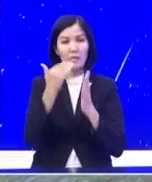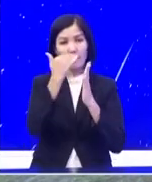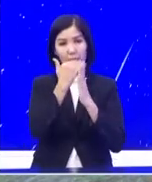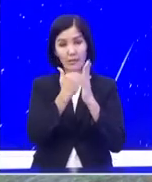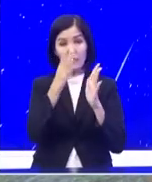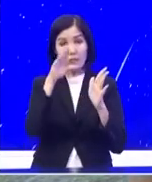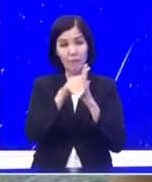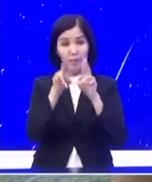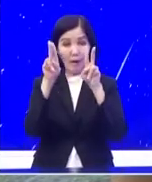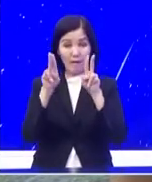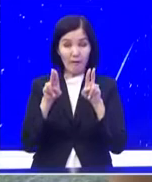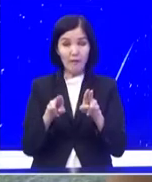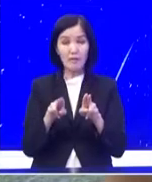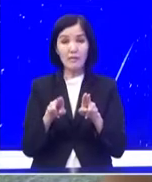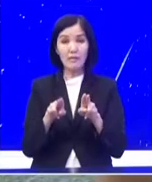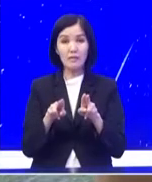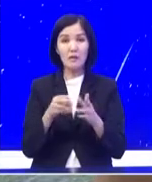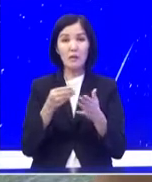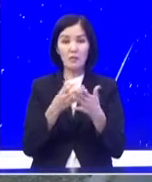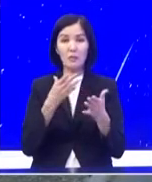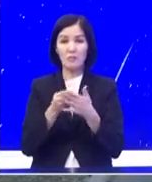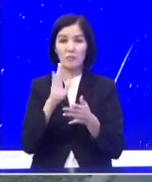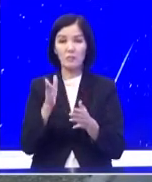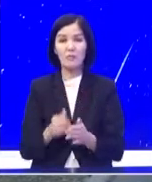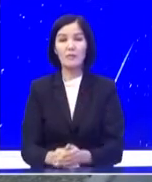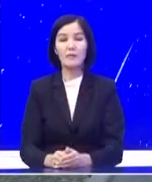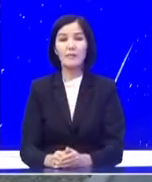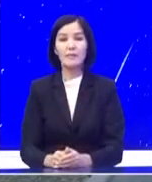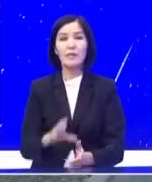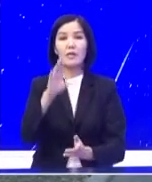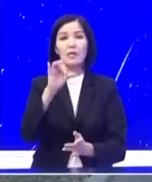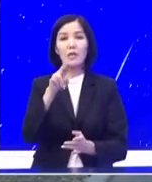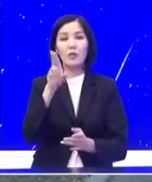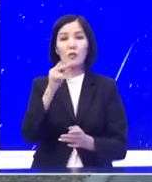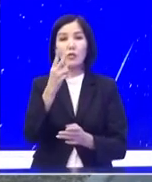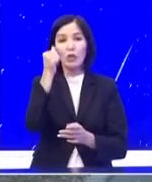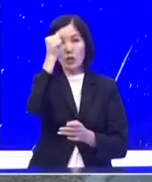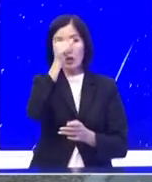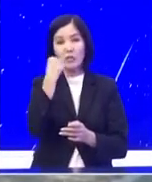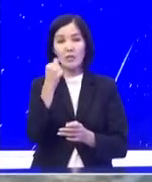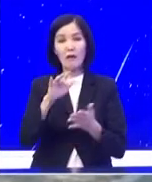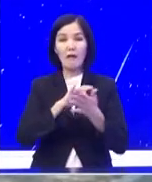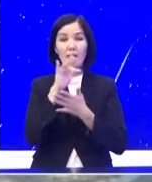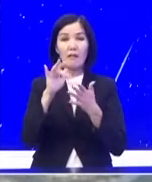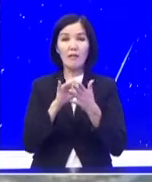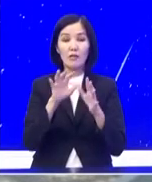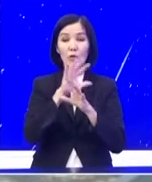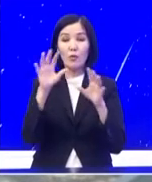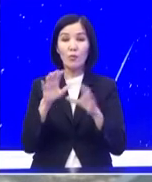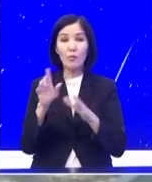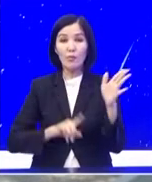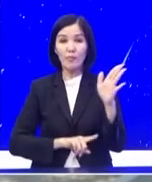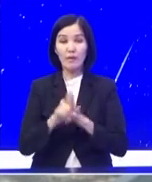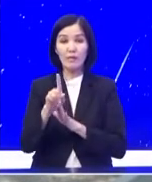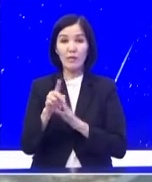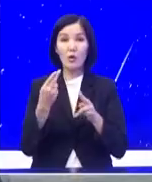ережеге қоспайынша осындай жағдай бола береді. Сандуғаш Дүйсенова 2 жылдан бері қалалық зираттарды күтіп күзетуді қолға алған.